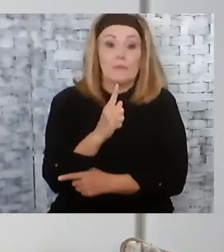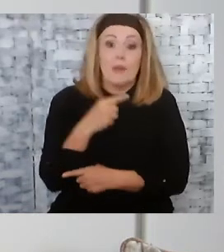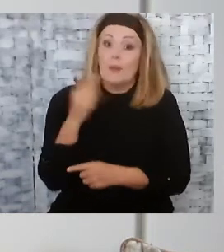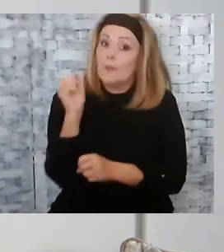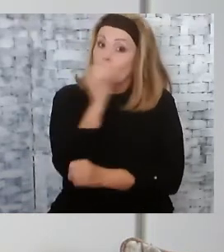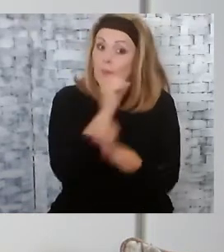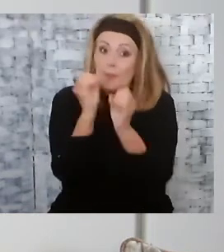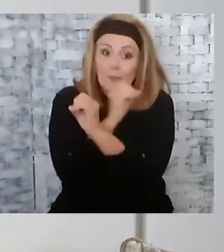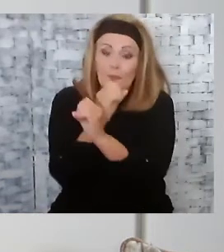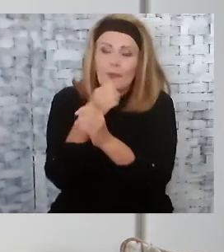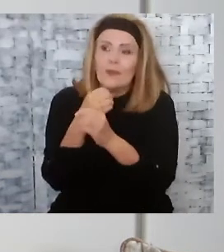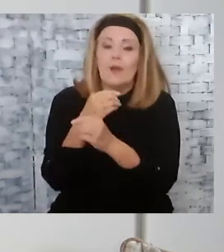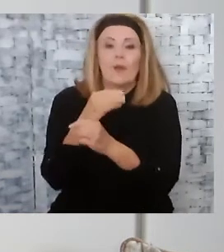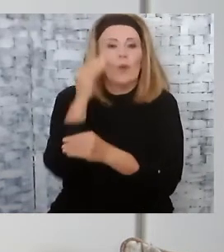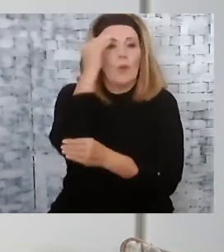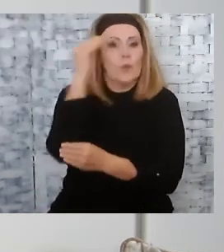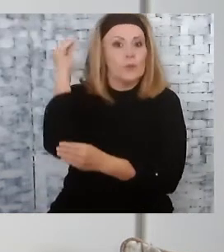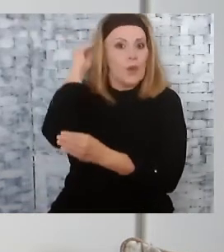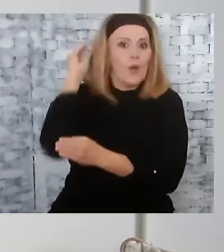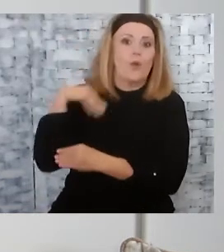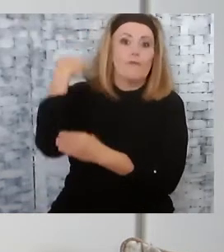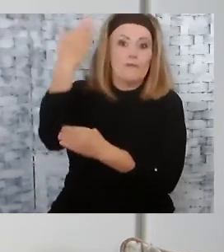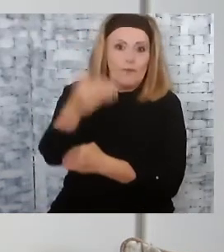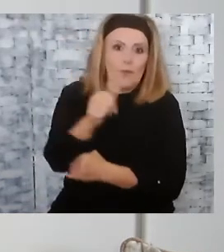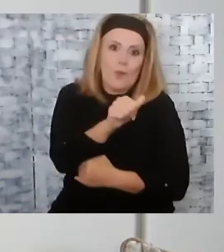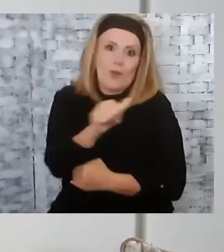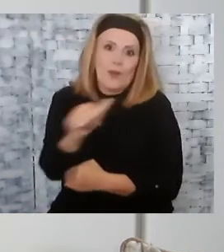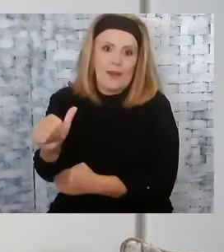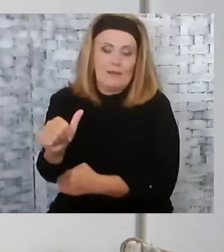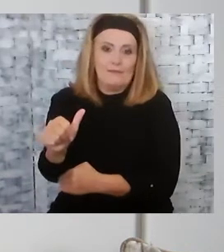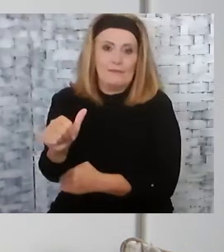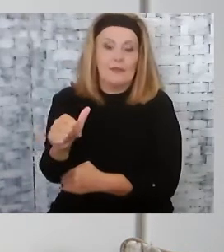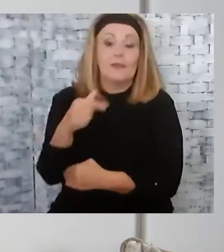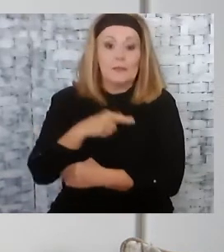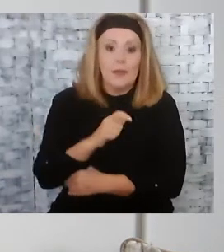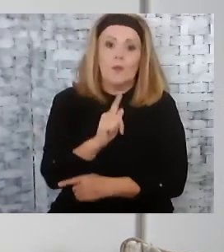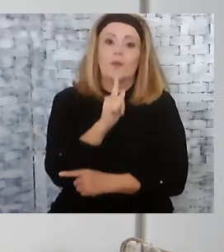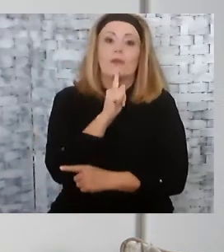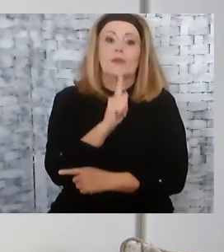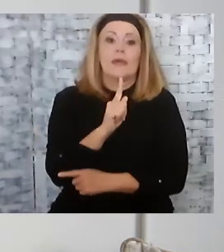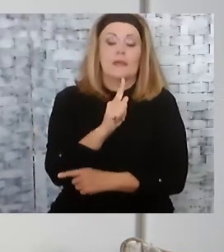onthou vir volgende week om een reg te hê. Kom ons steek dan nou die kers saam aan.